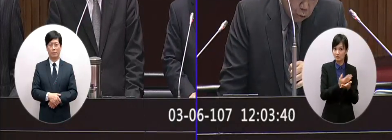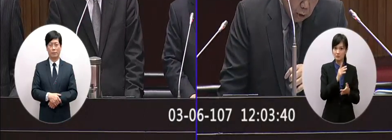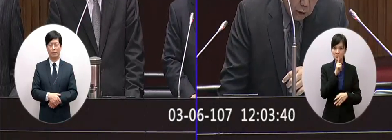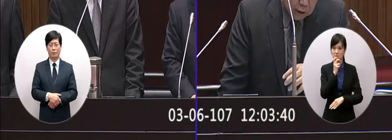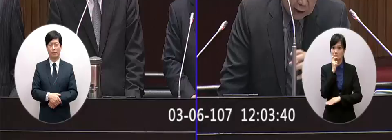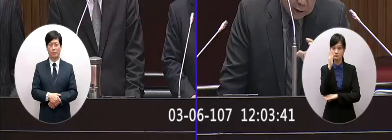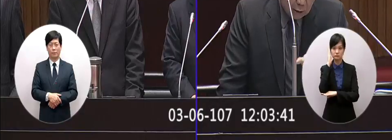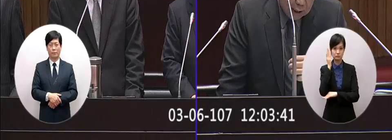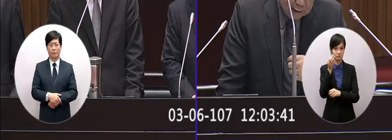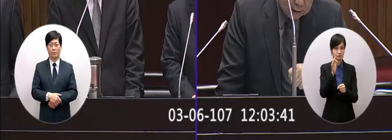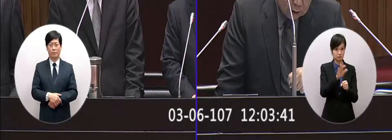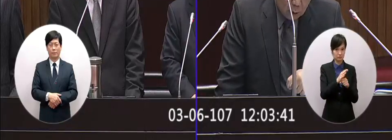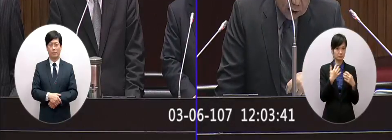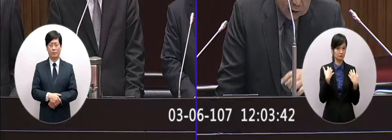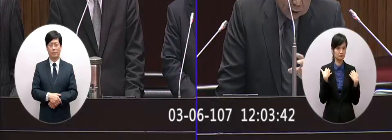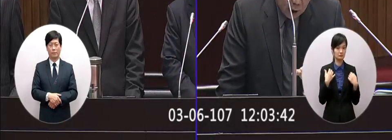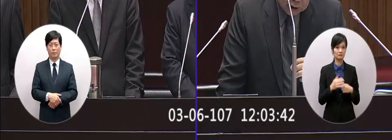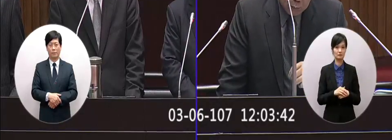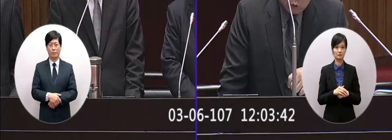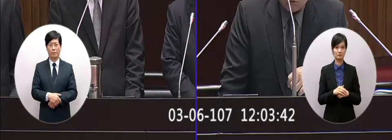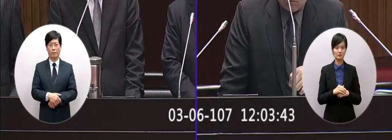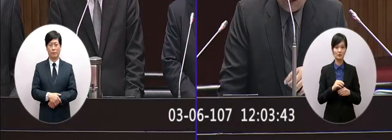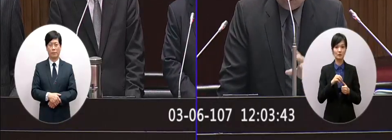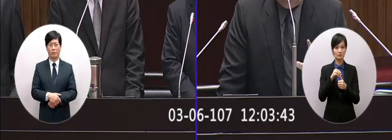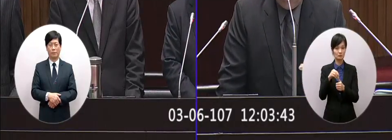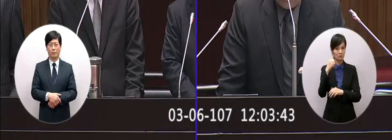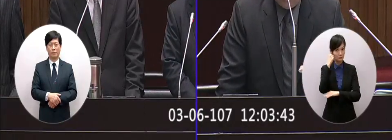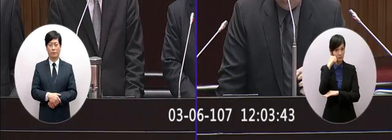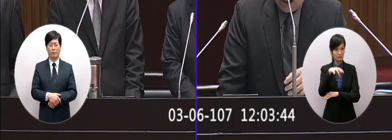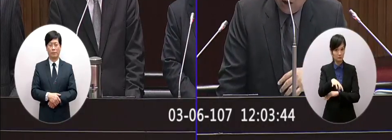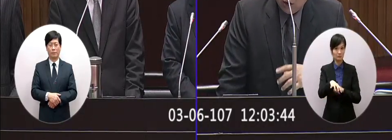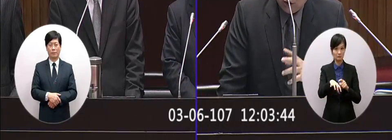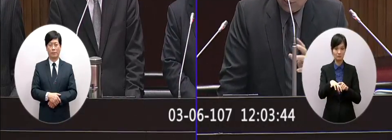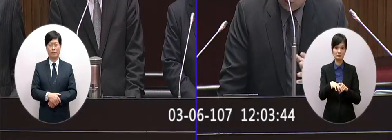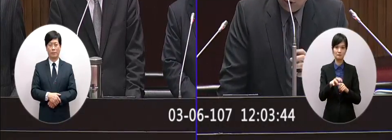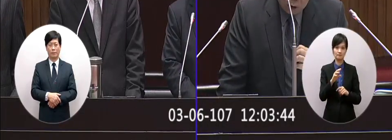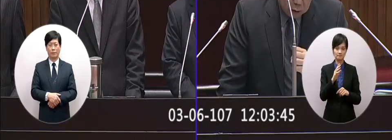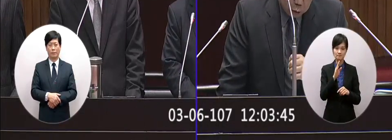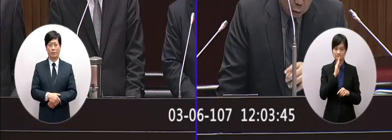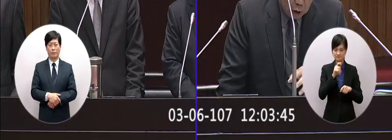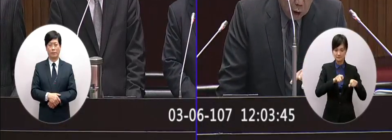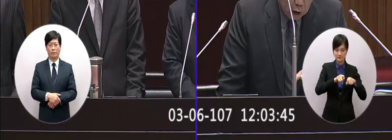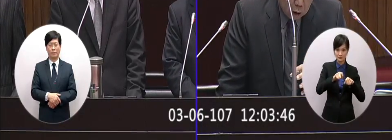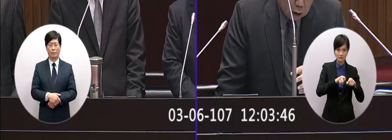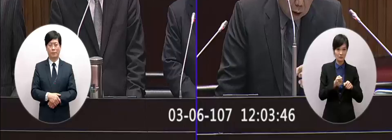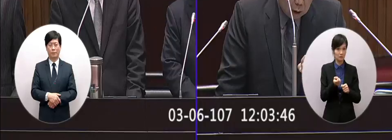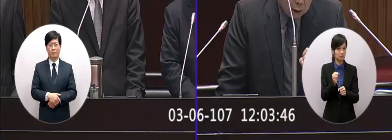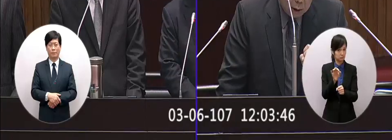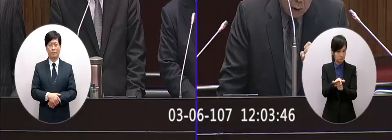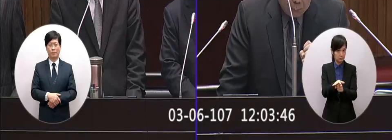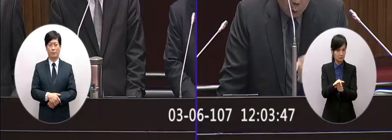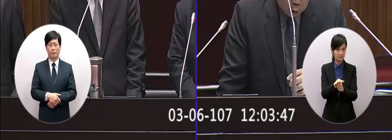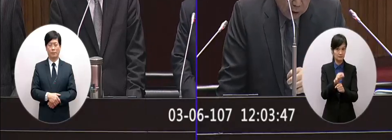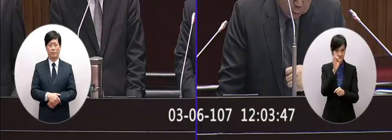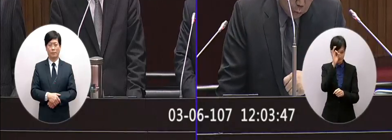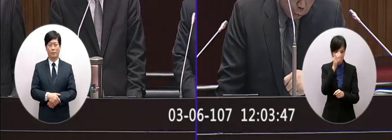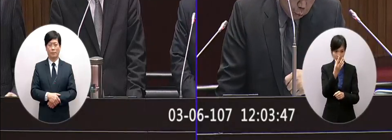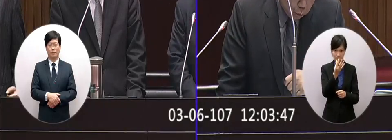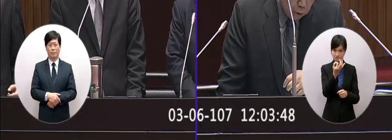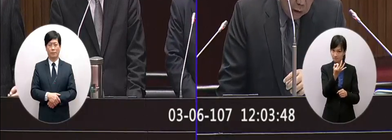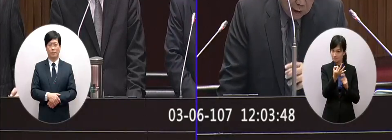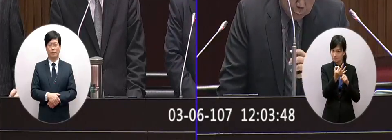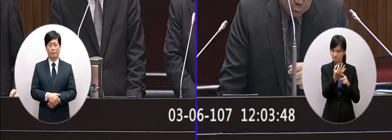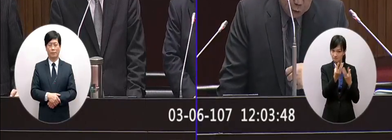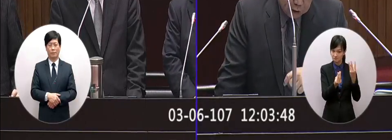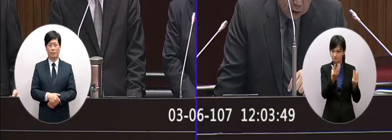责补足。那机构安置的话是计划型补助，按照财力，然后有不同的就是说标准来做